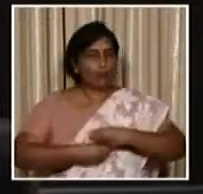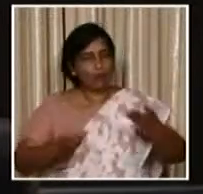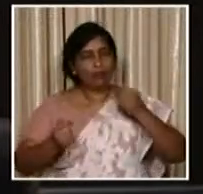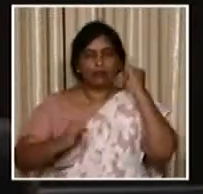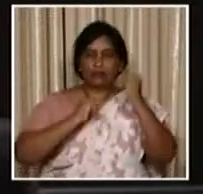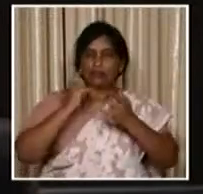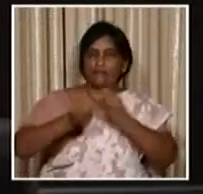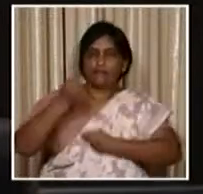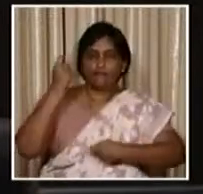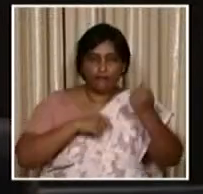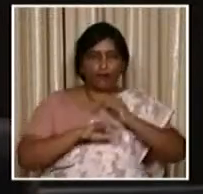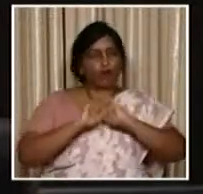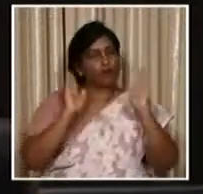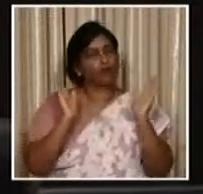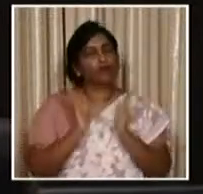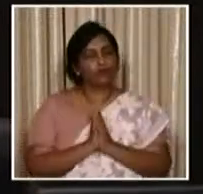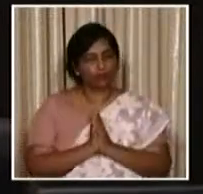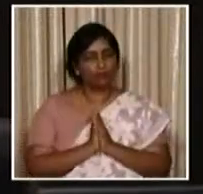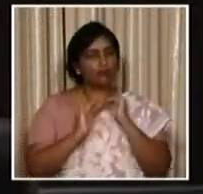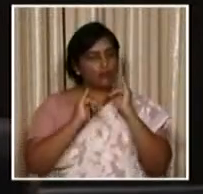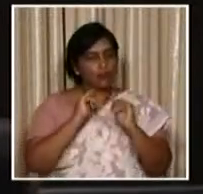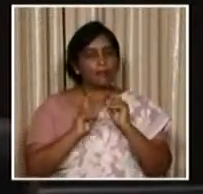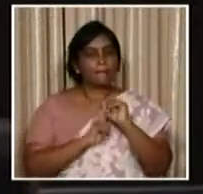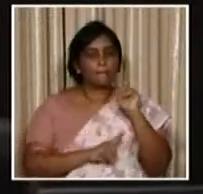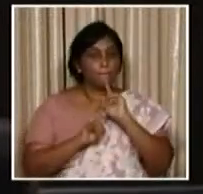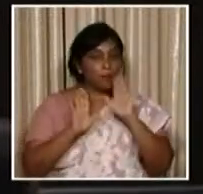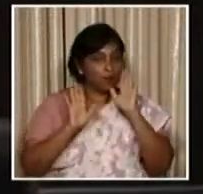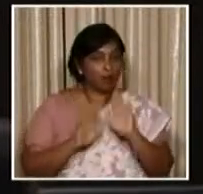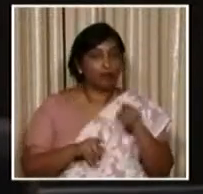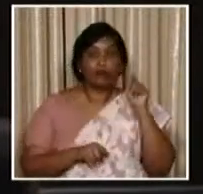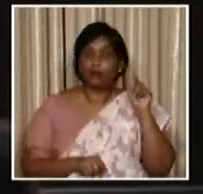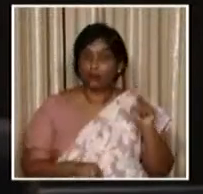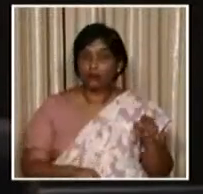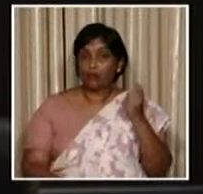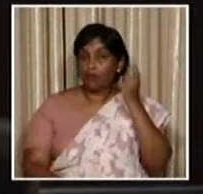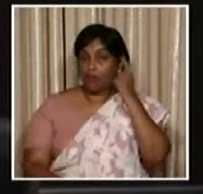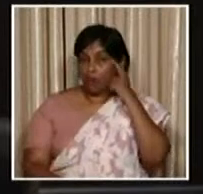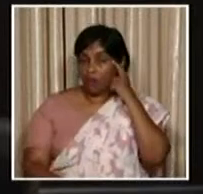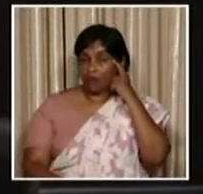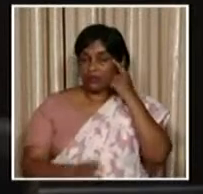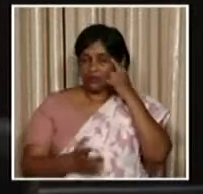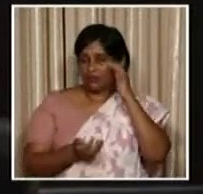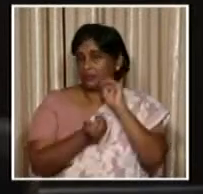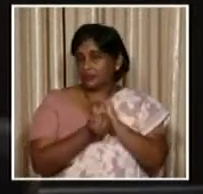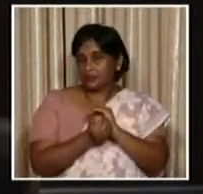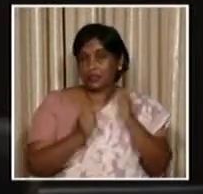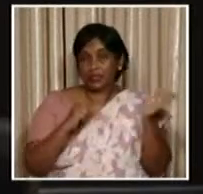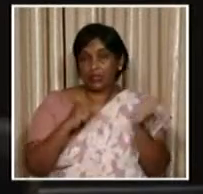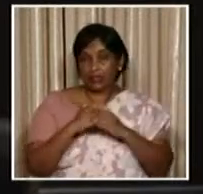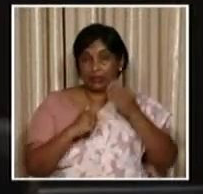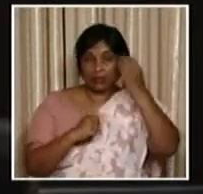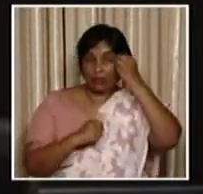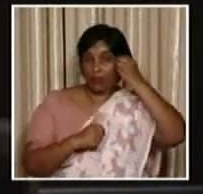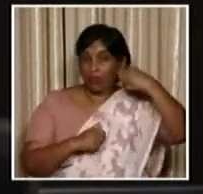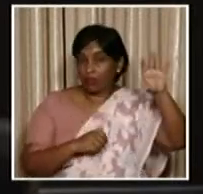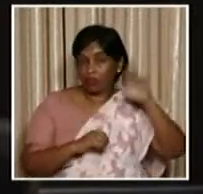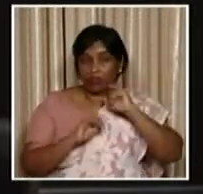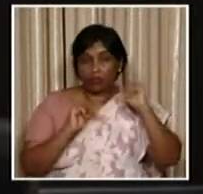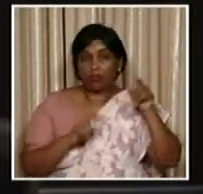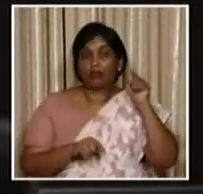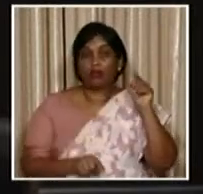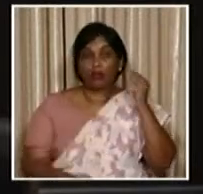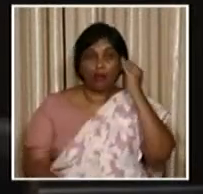මේ දේ වික්කා මේ හැම චෝදනාවක්ම පාර්ලිමේන්තුවේ හැබැයි අර මොලේ හිර වෙලා තියෙන යකඩ කෑල්ල අයින් නොකරපු